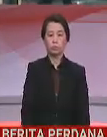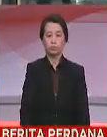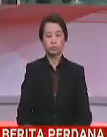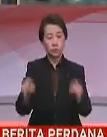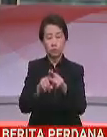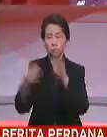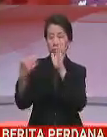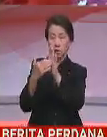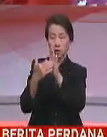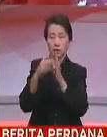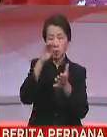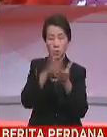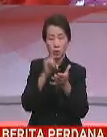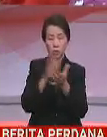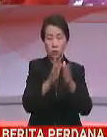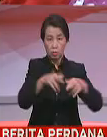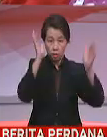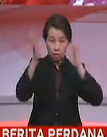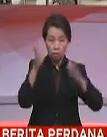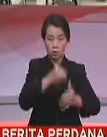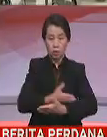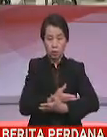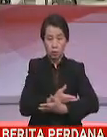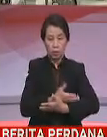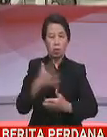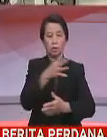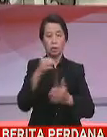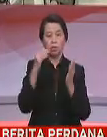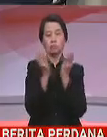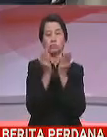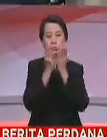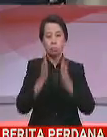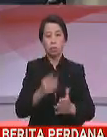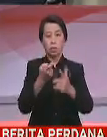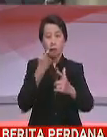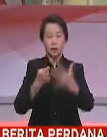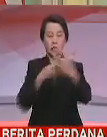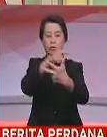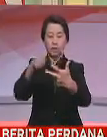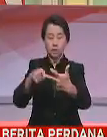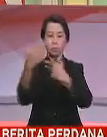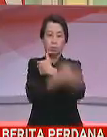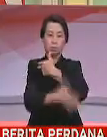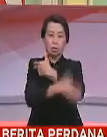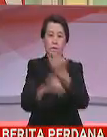Turut disekat ialah pasangan kepada warga Malaysia dan anak-anak mereka serta pelajar dari ketiga-tiga negara